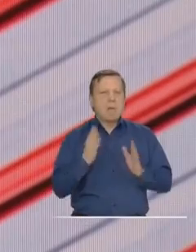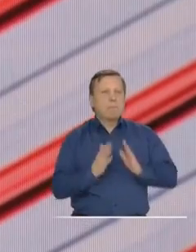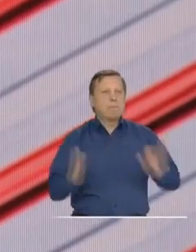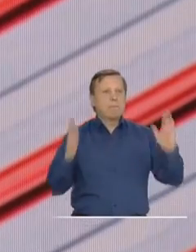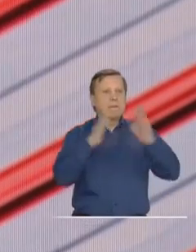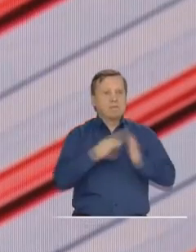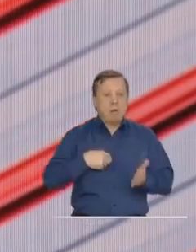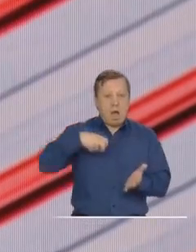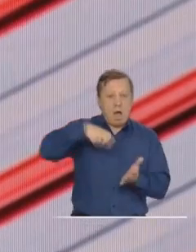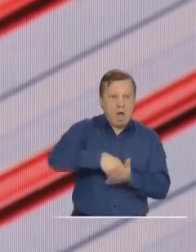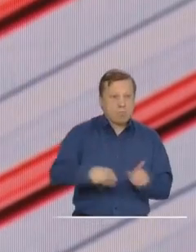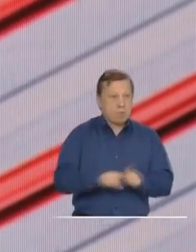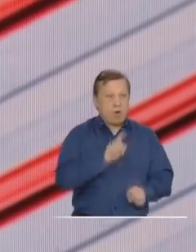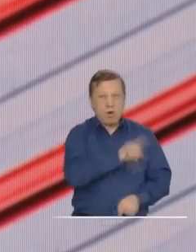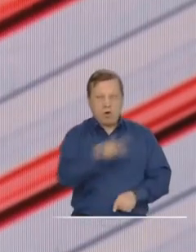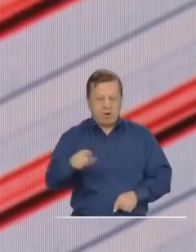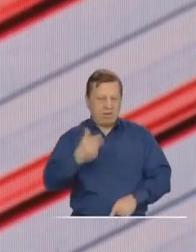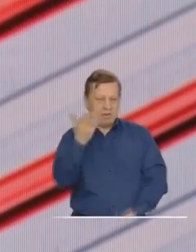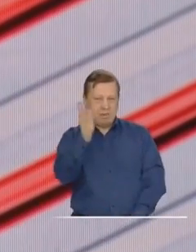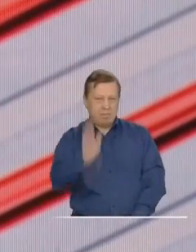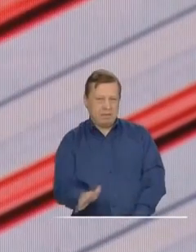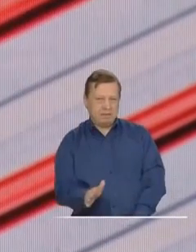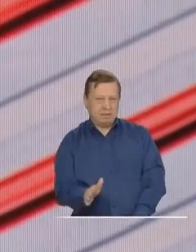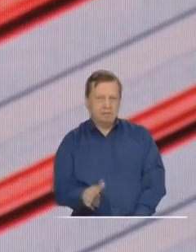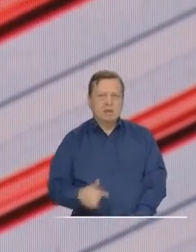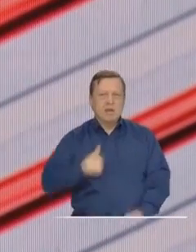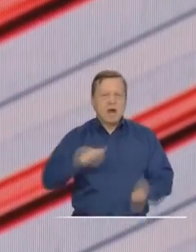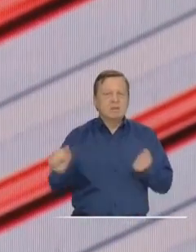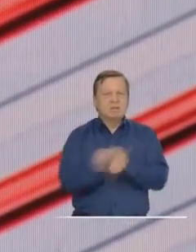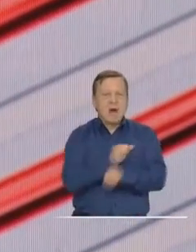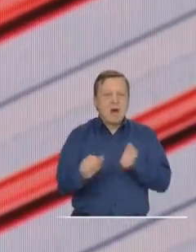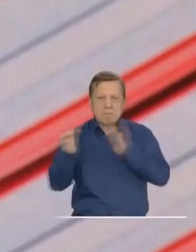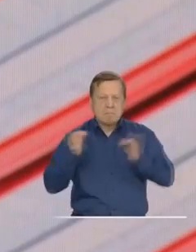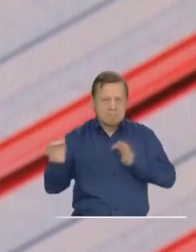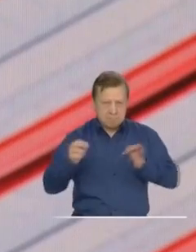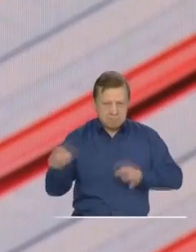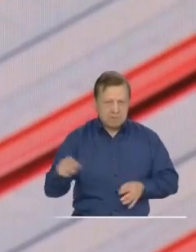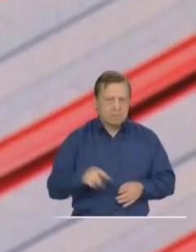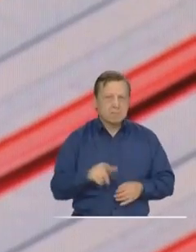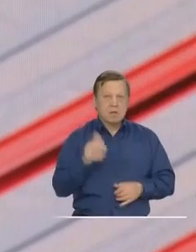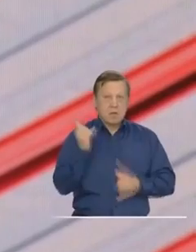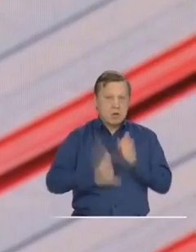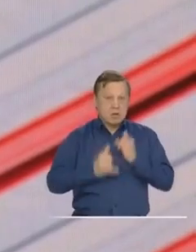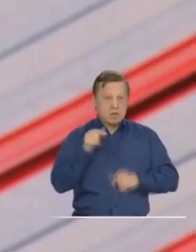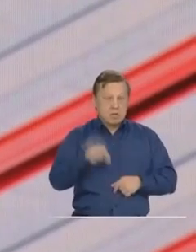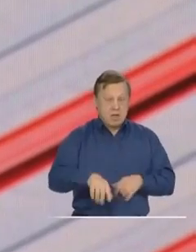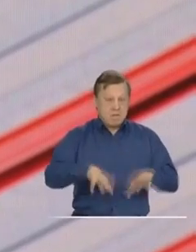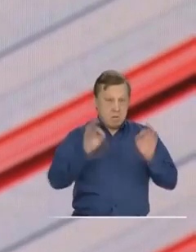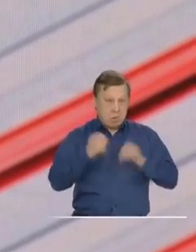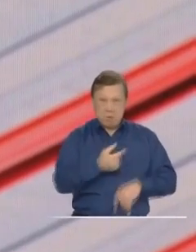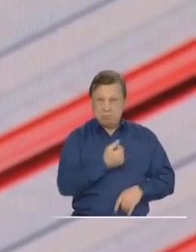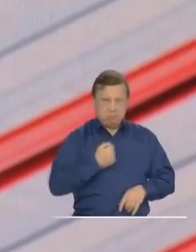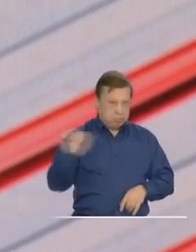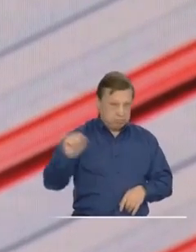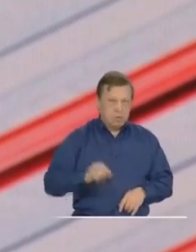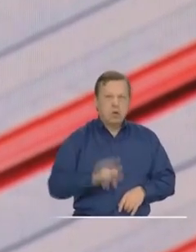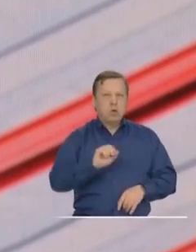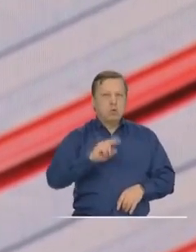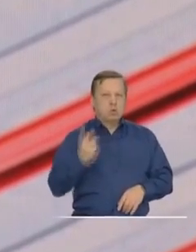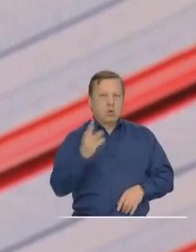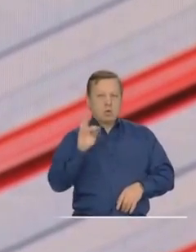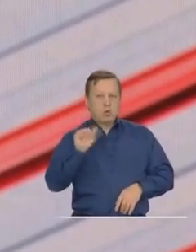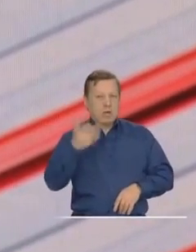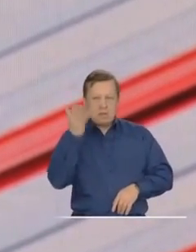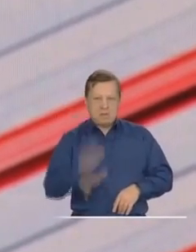jak oni wszyscy ale będę walczył o sprawy ważne dla polek i polaków jeżeli projektujecie te wybory to nie będzie drugiej turbo